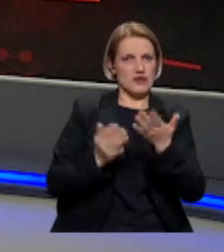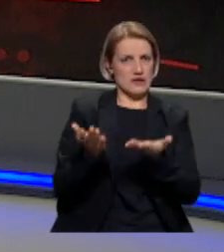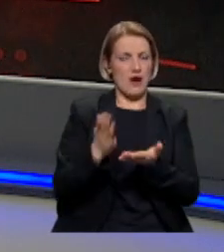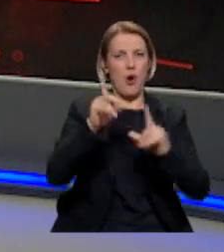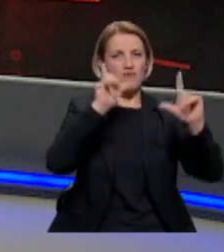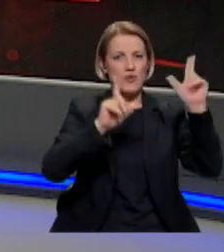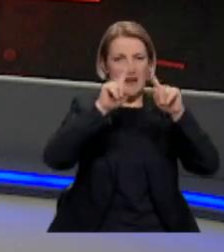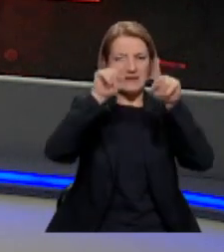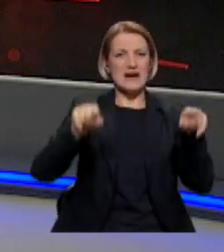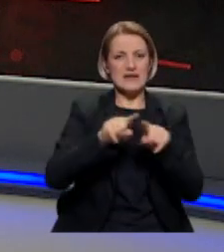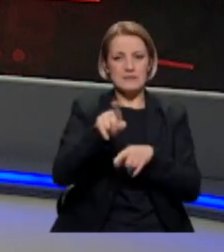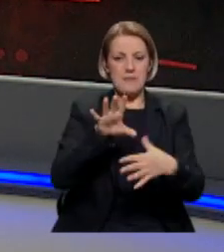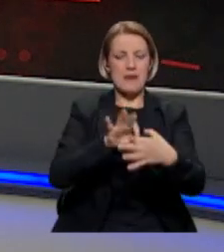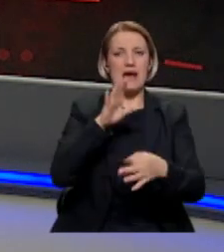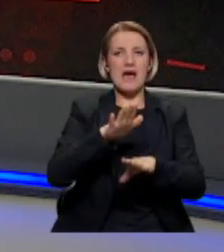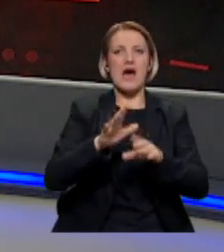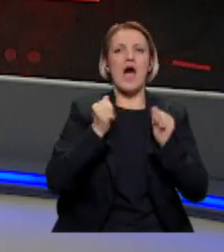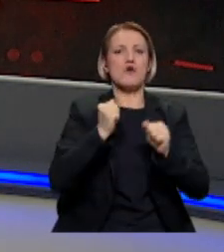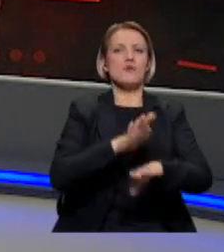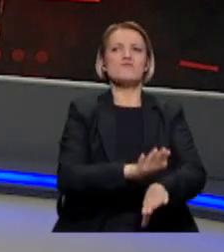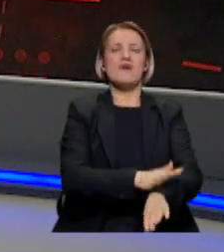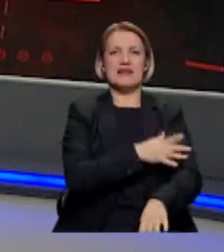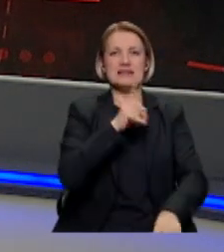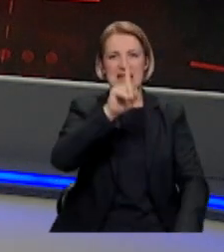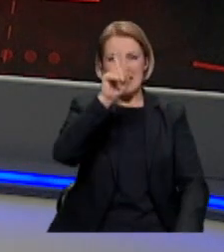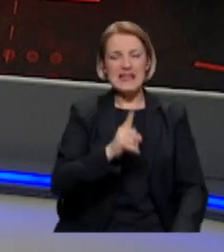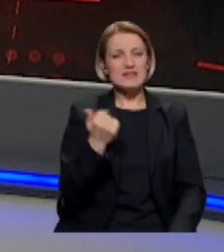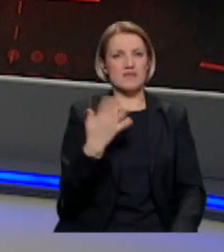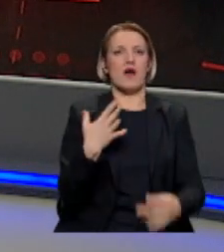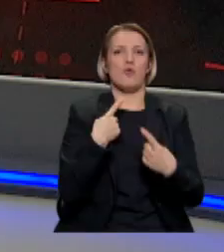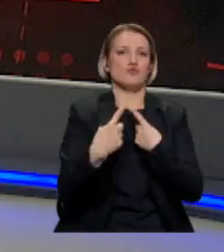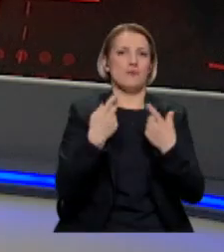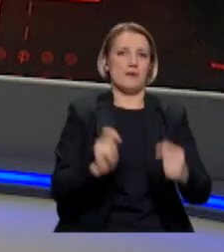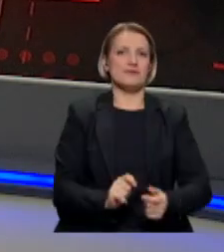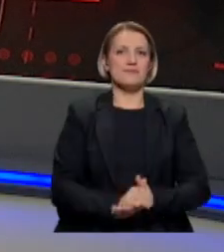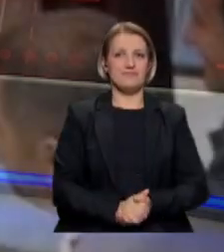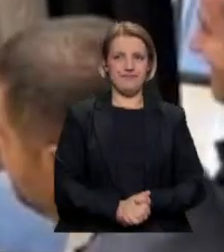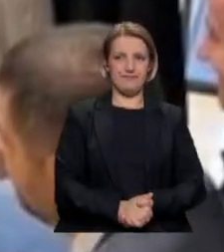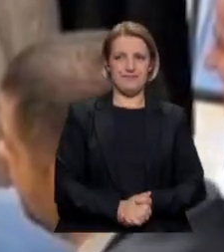o fotoğraf karesine ilişkin Erzurum valisi Okay Memiş ilk kez konuştu.